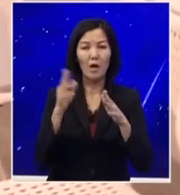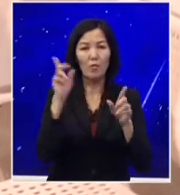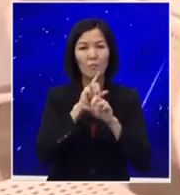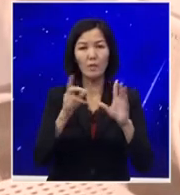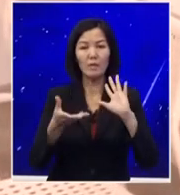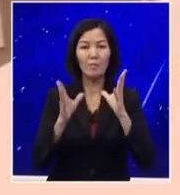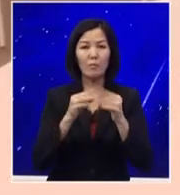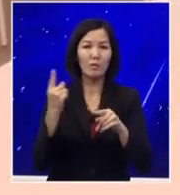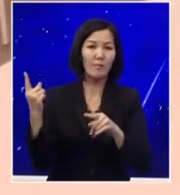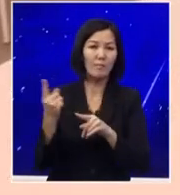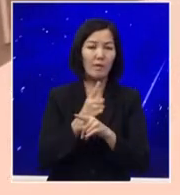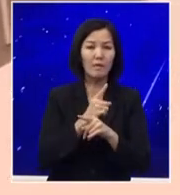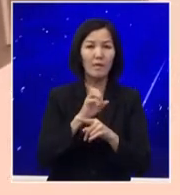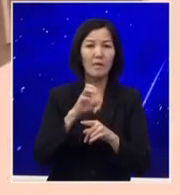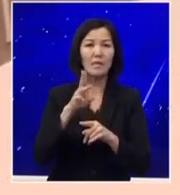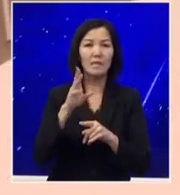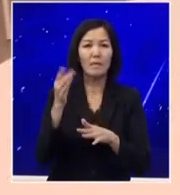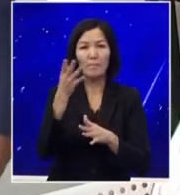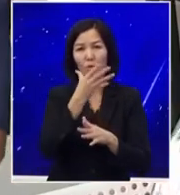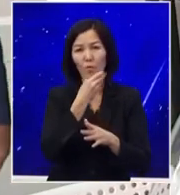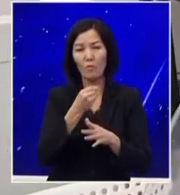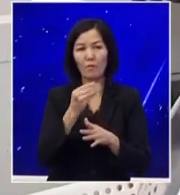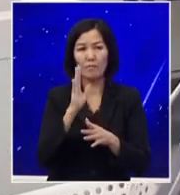бойынша алғашқы STEM-ге ие болды.